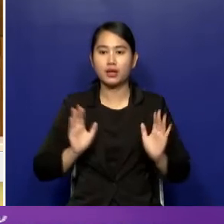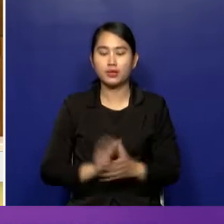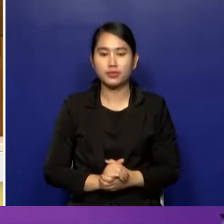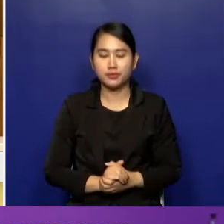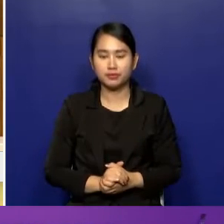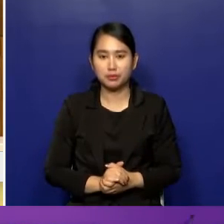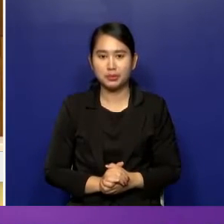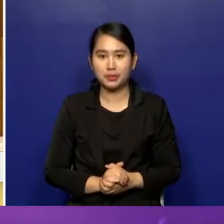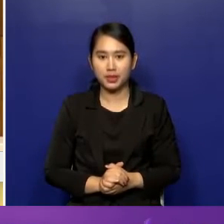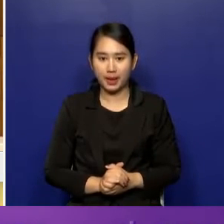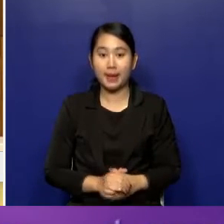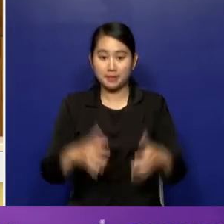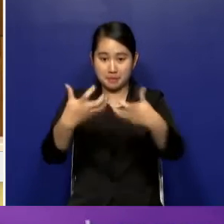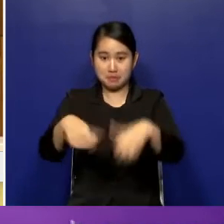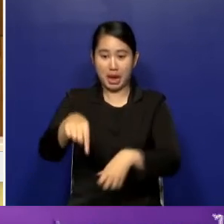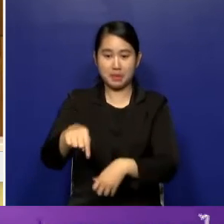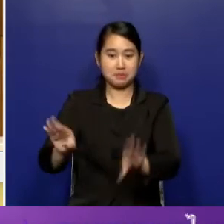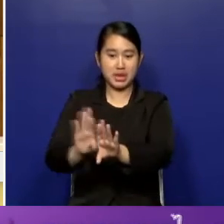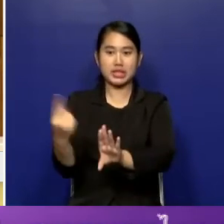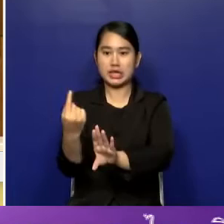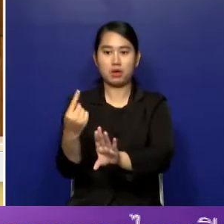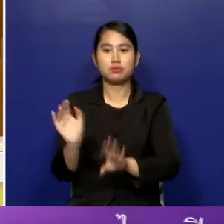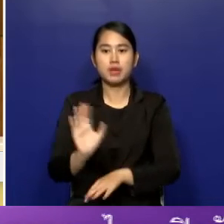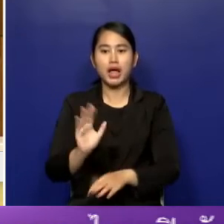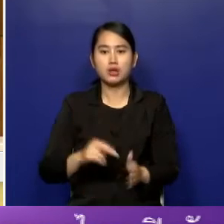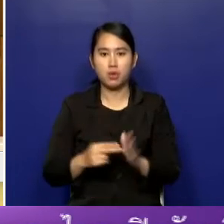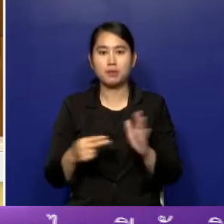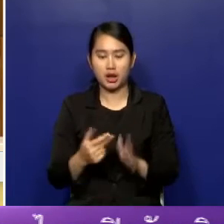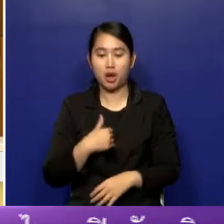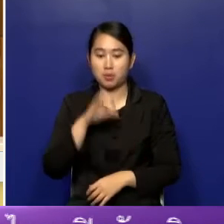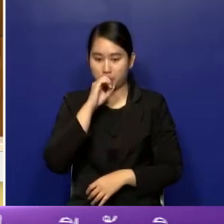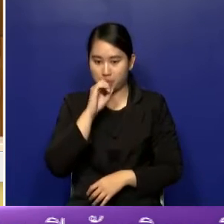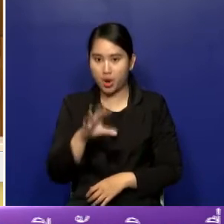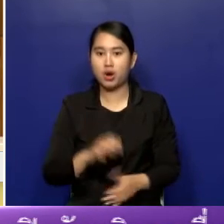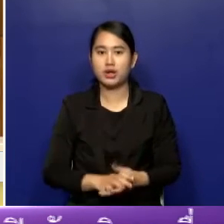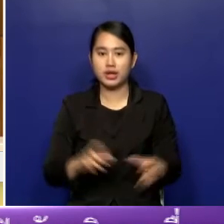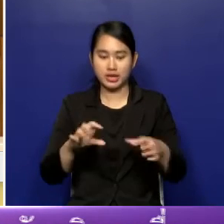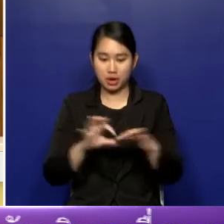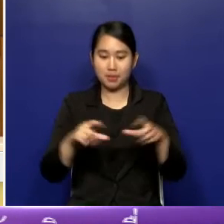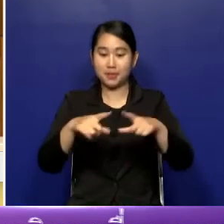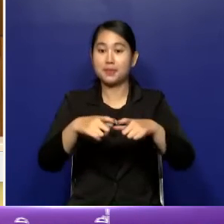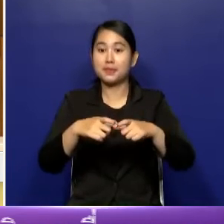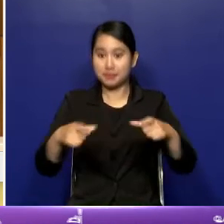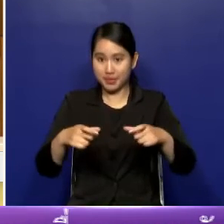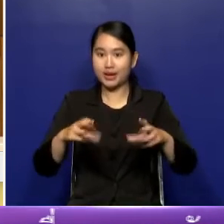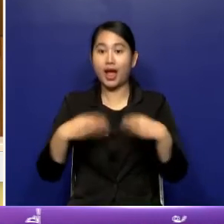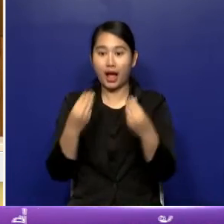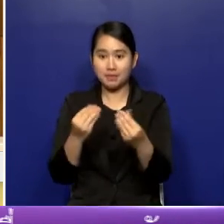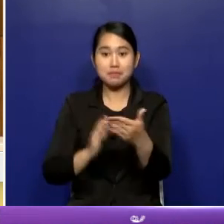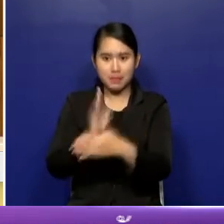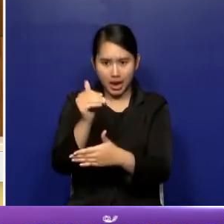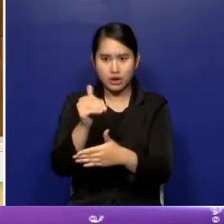อัคลาแต่เพีเหมองเดียว เราบอกถึงวาการต่ออัจจยาบตรให้สมัสทานเี่ย ก็ต้อง